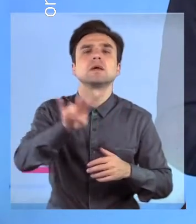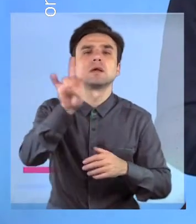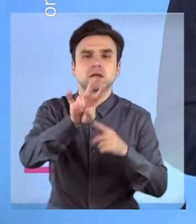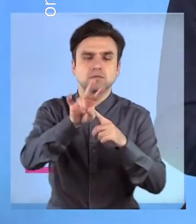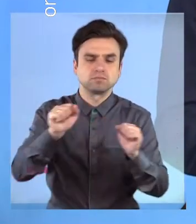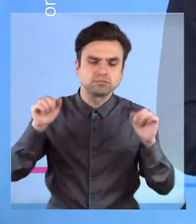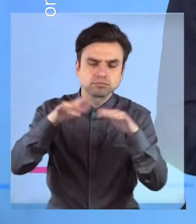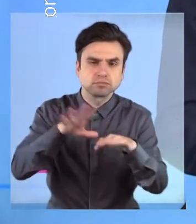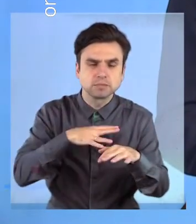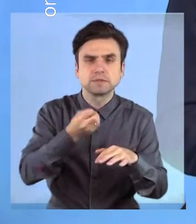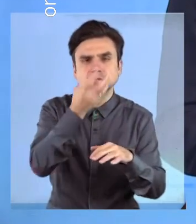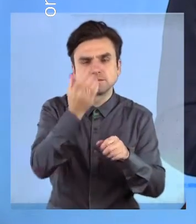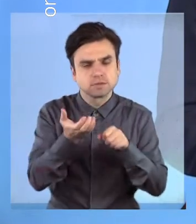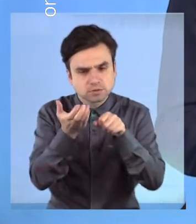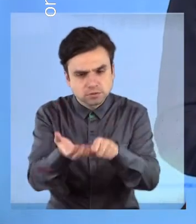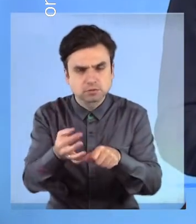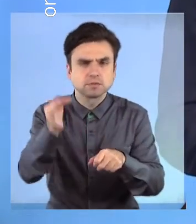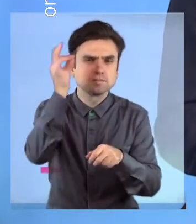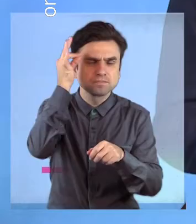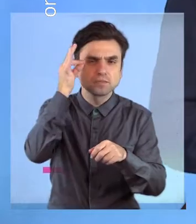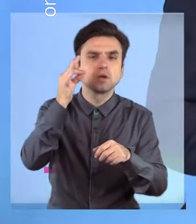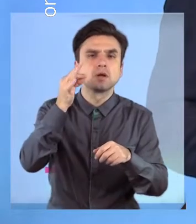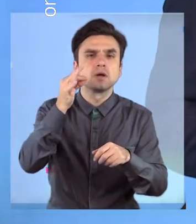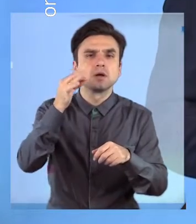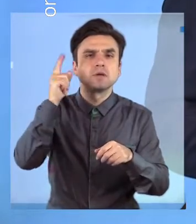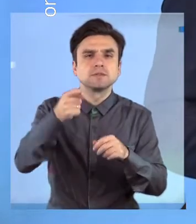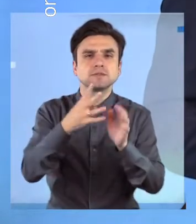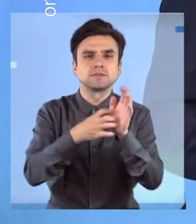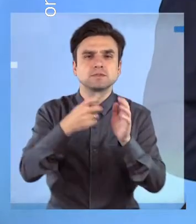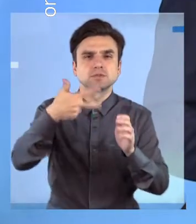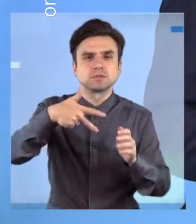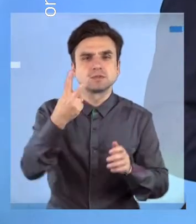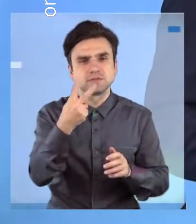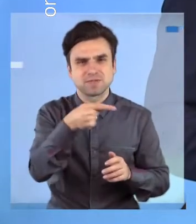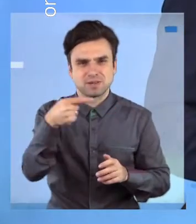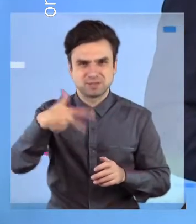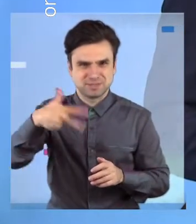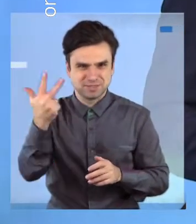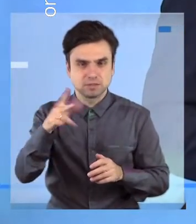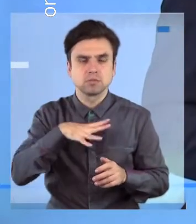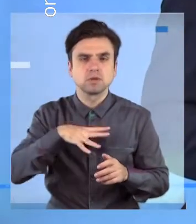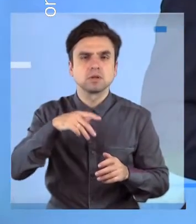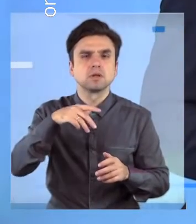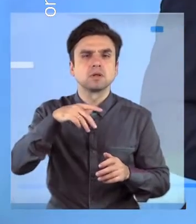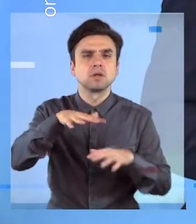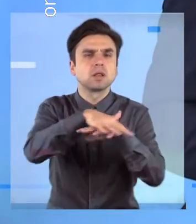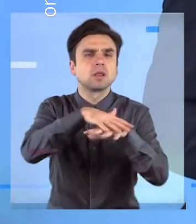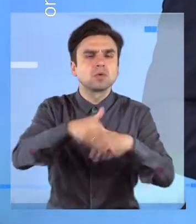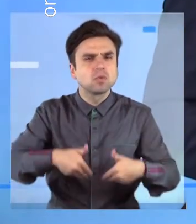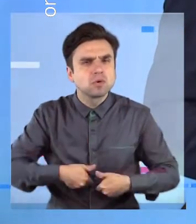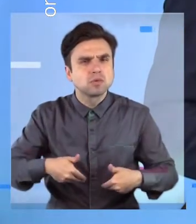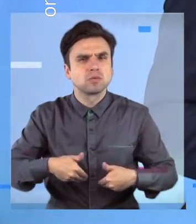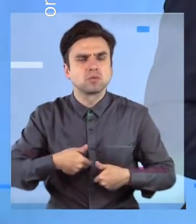вшанували пам'ять загиблих в страшному голодоморі 32-33 років. До пам'ятного знаку люди поклали квіти,